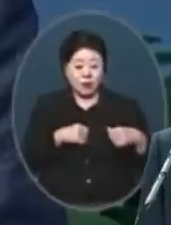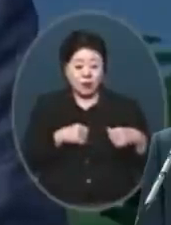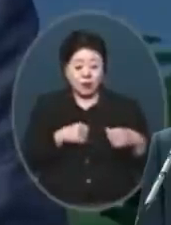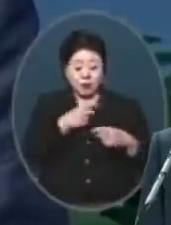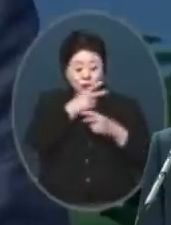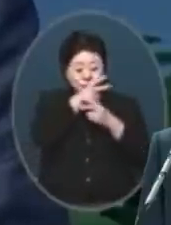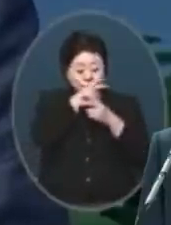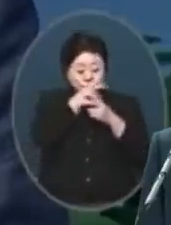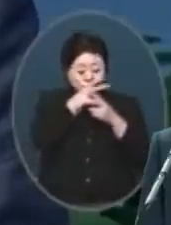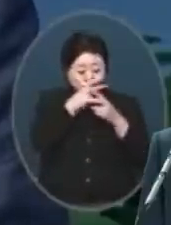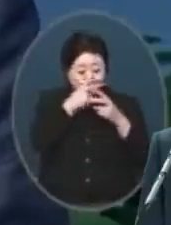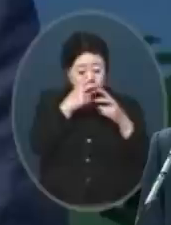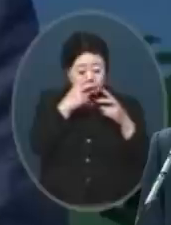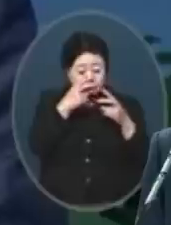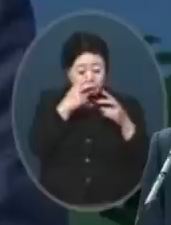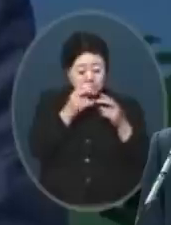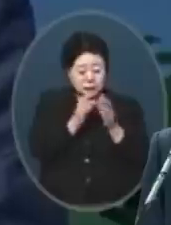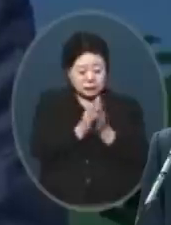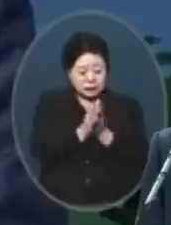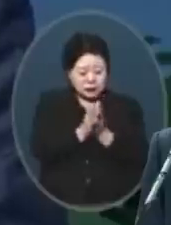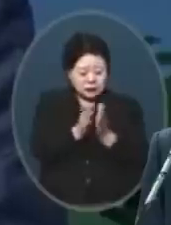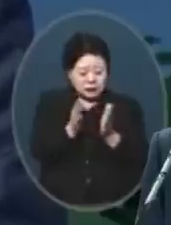잠을 자려고 하는데